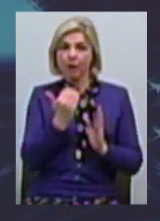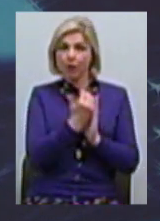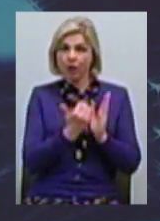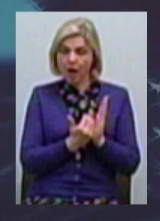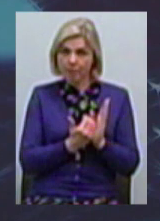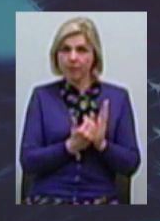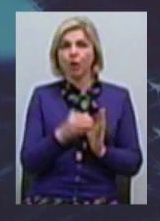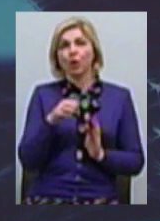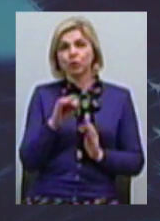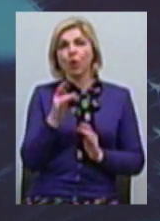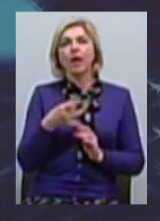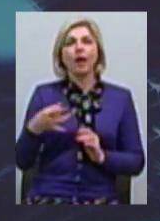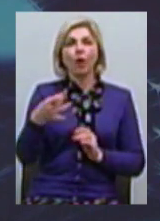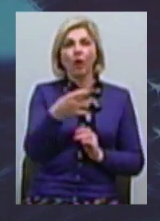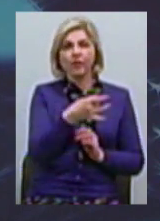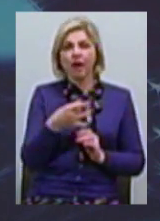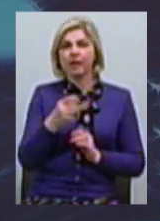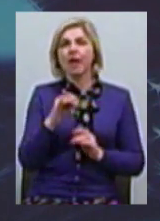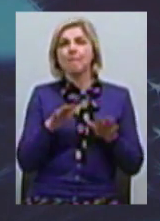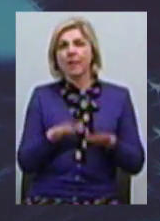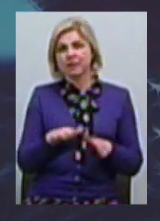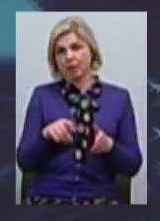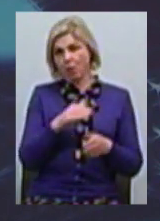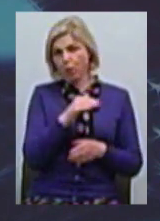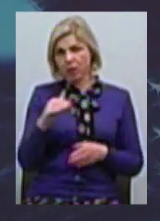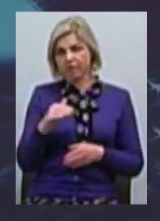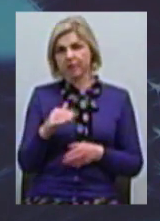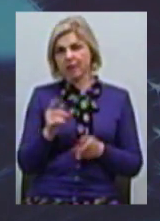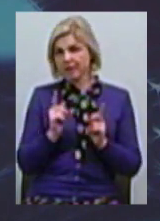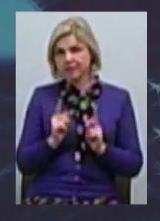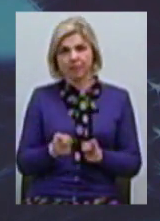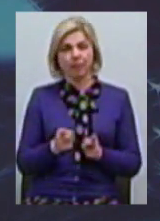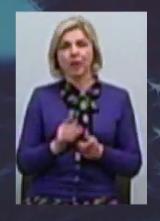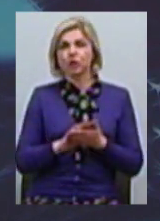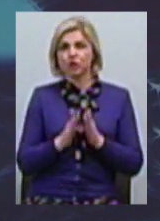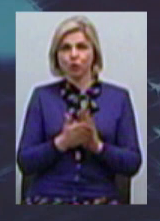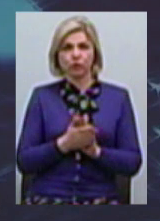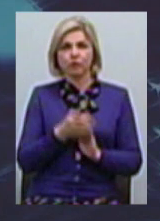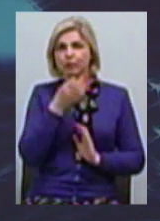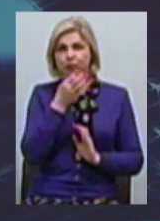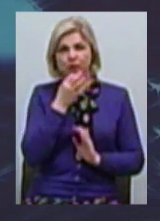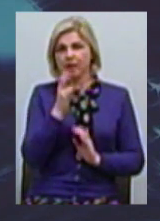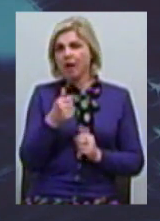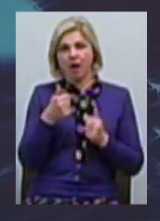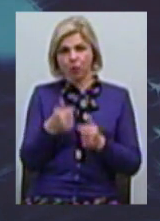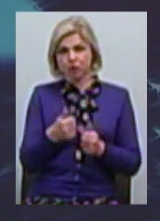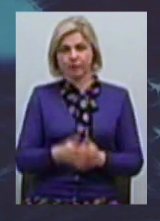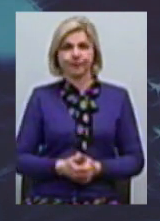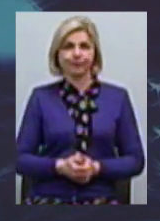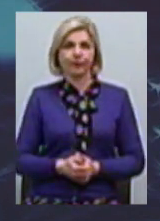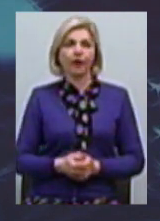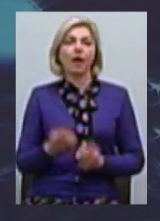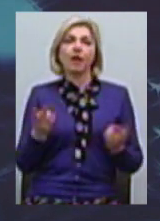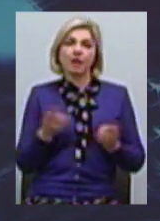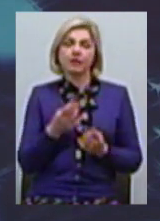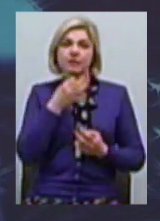то вот на региональном и местном уровне на самом деле ситуация еще не настолько хорошая. Следует также